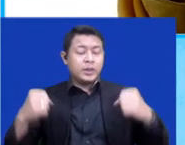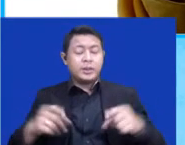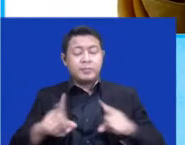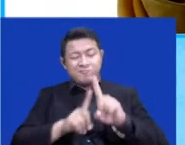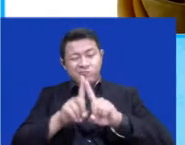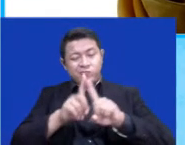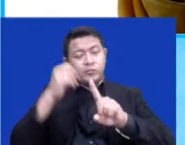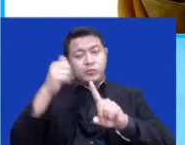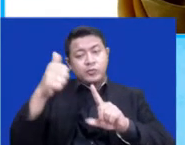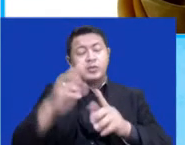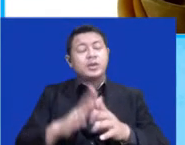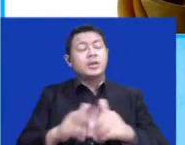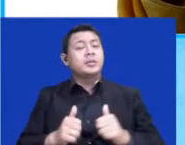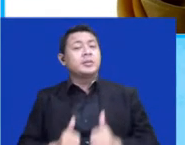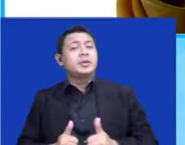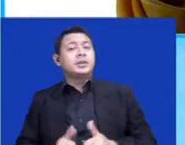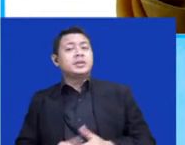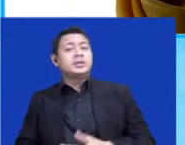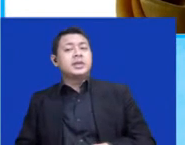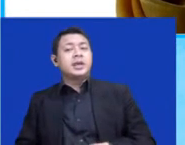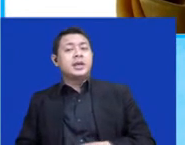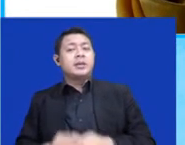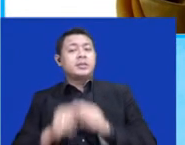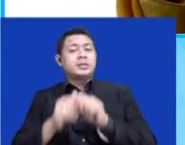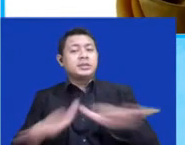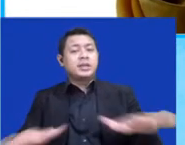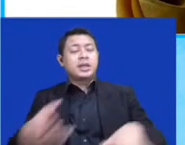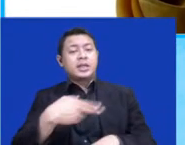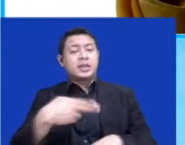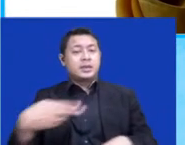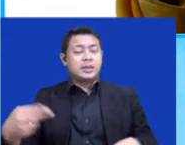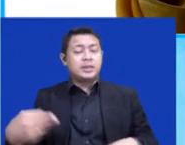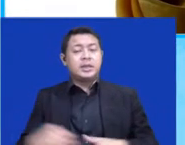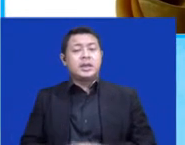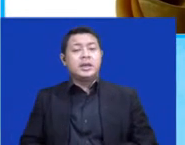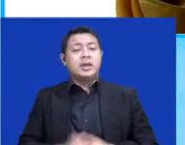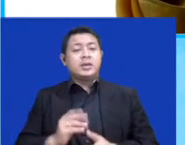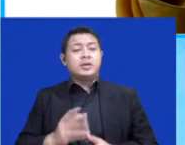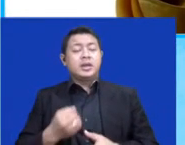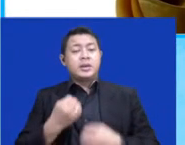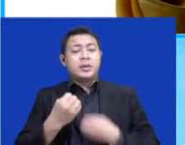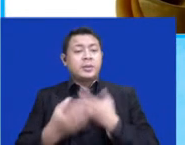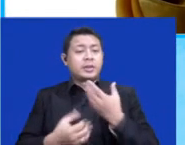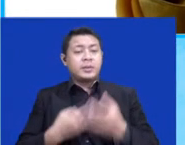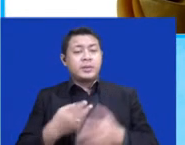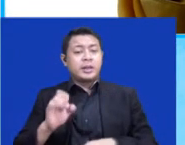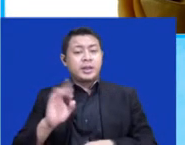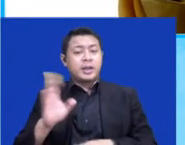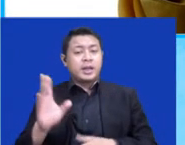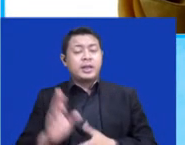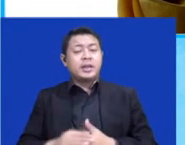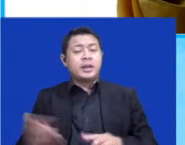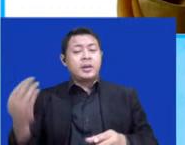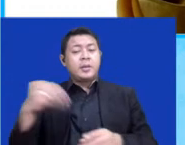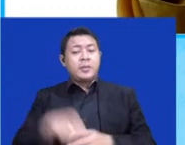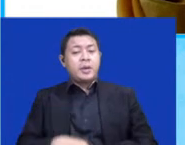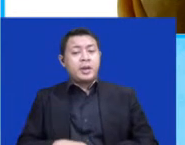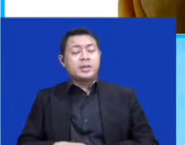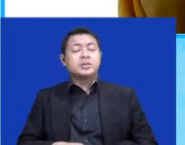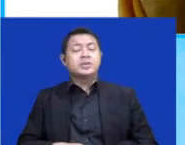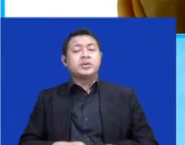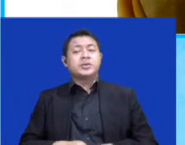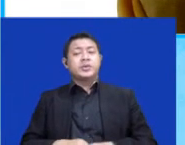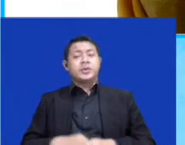bisa memakmurkan Indonesia. Ini sudah ada pertanyaan-pertanyaan lain yang masuk ke kolom